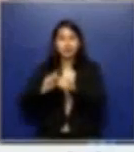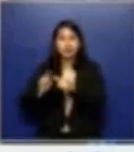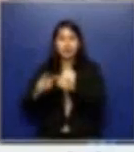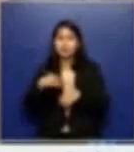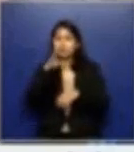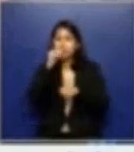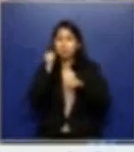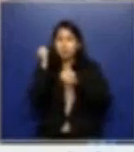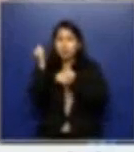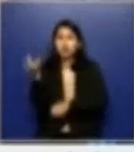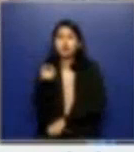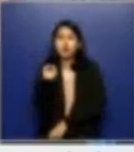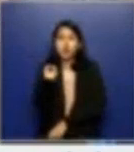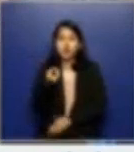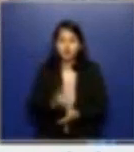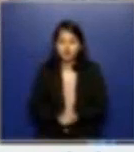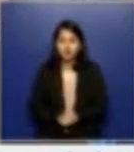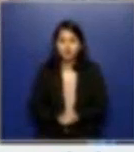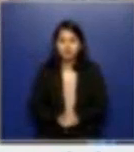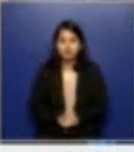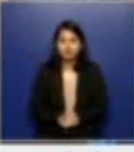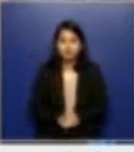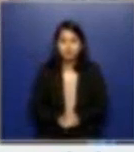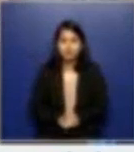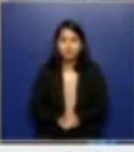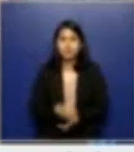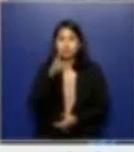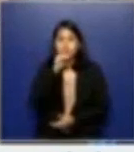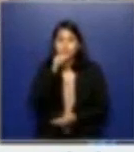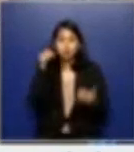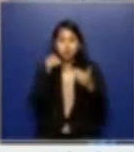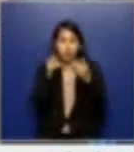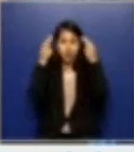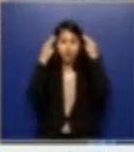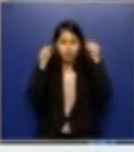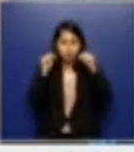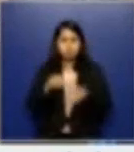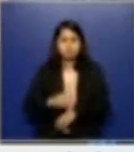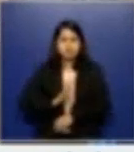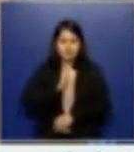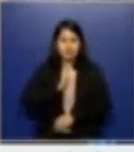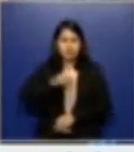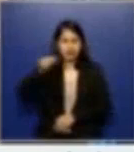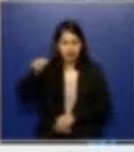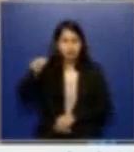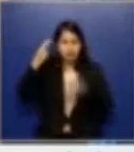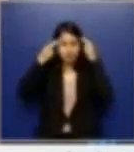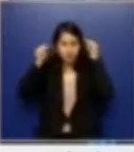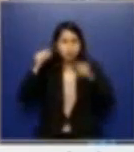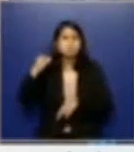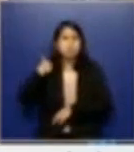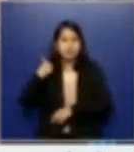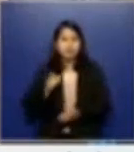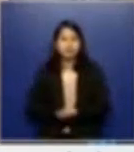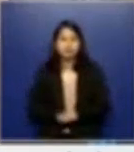งกันนี่มีน้อยมากแล้วก็การพูดถึงท่านนายกนี่ผมก็คิดว่าสภาก็ให้เกียรติแล้วส่วนท่